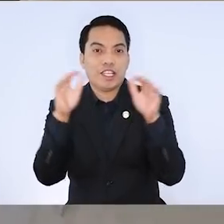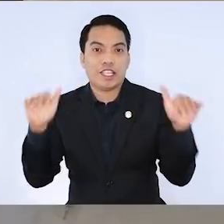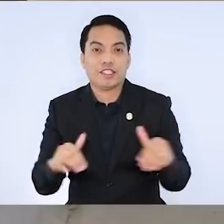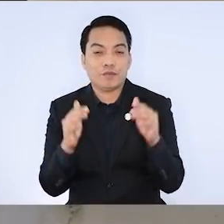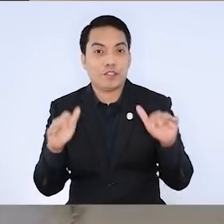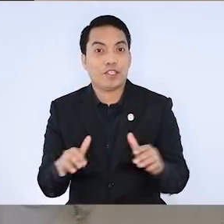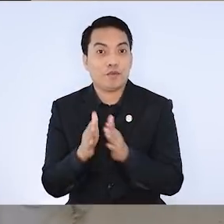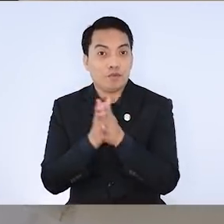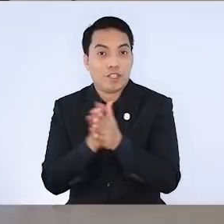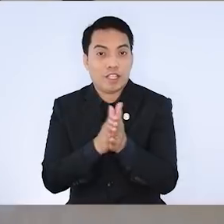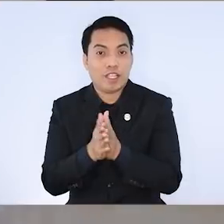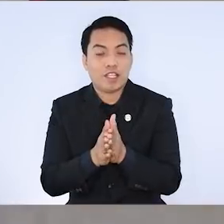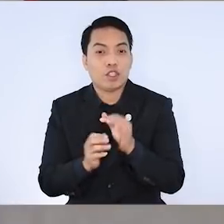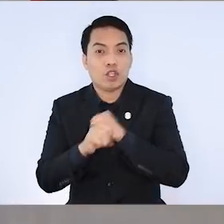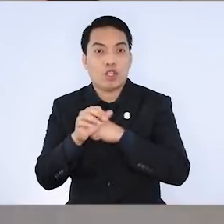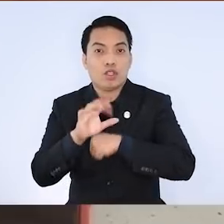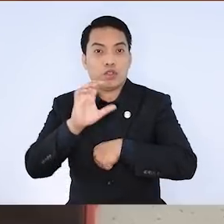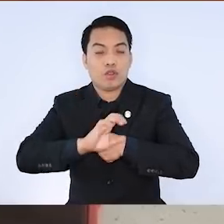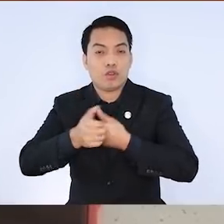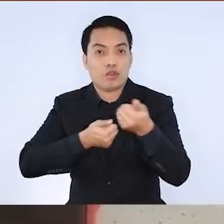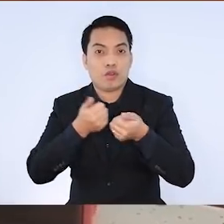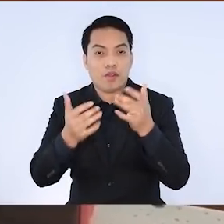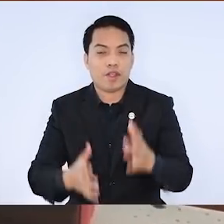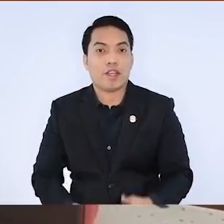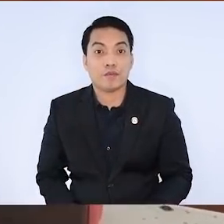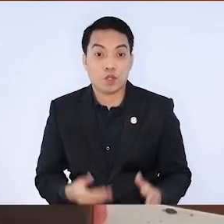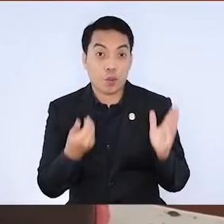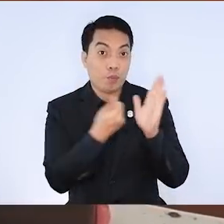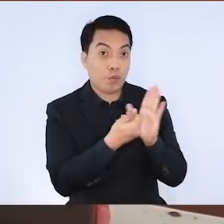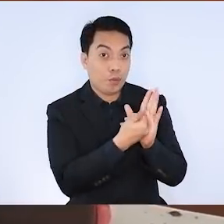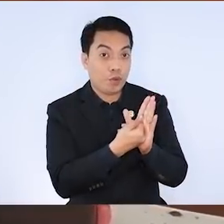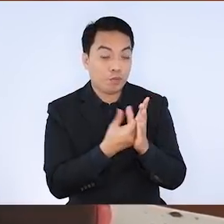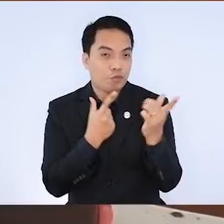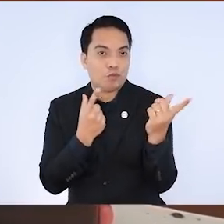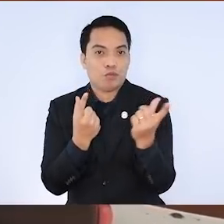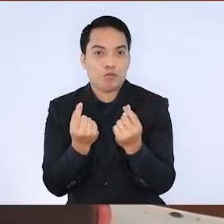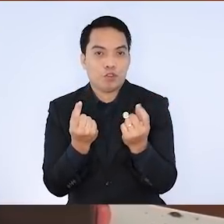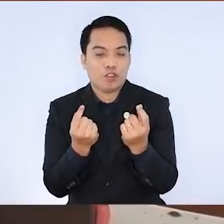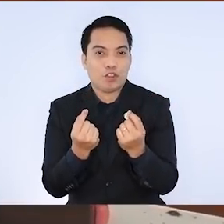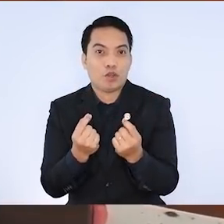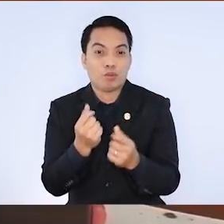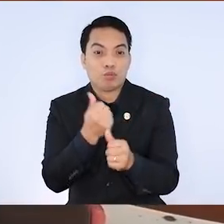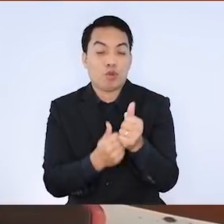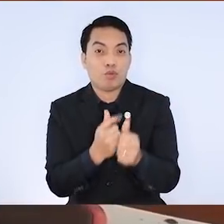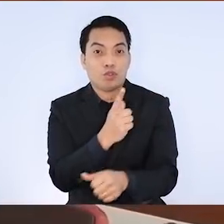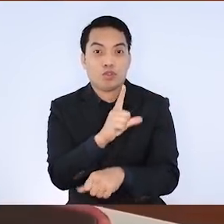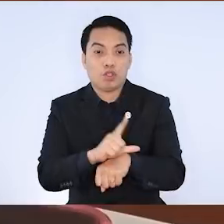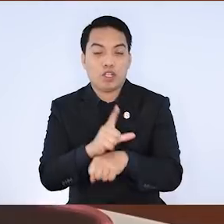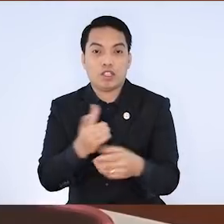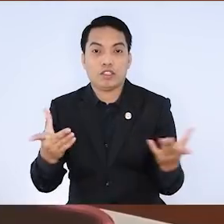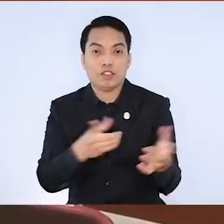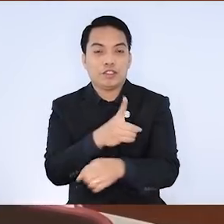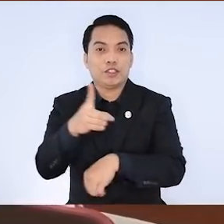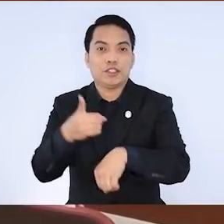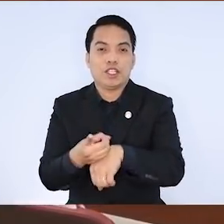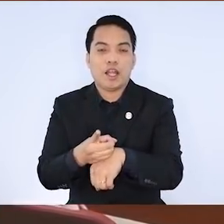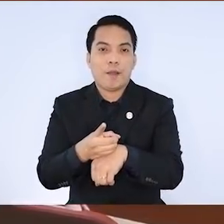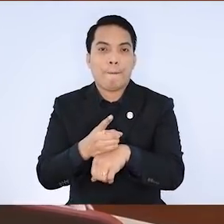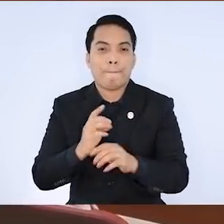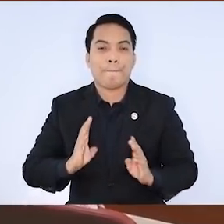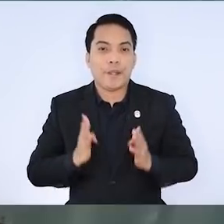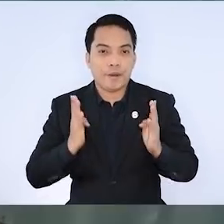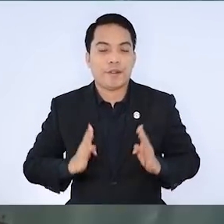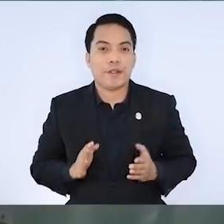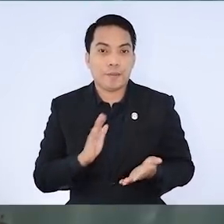na inilulunsad po ng pamamahala. Sa katunayan ay nagsagawa ang bawat lokal ng distrito ng binhi